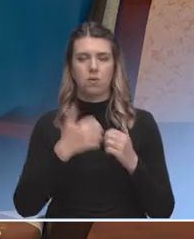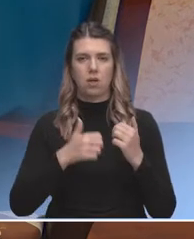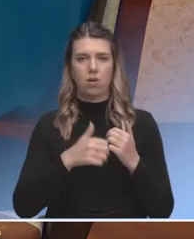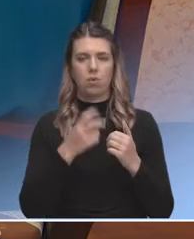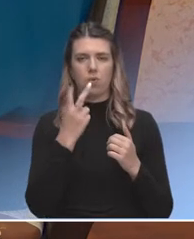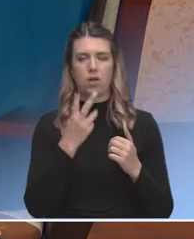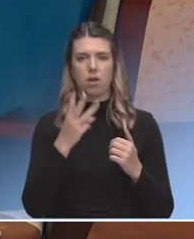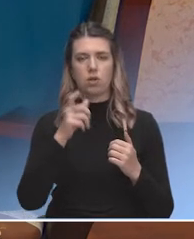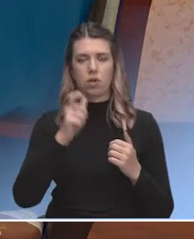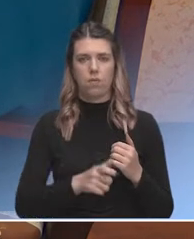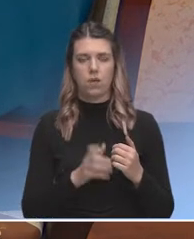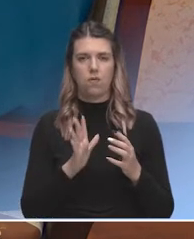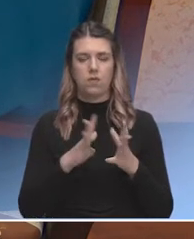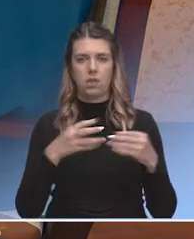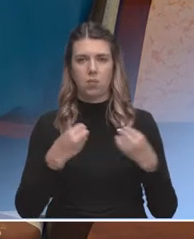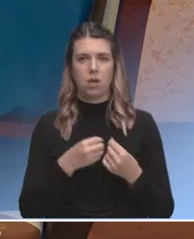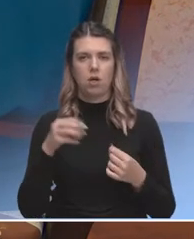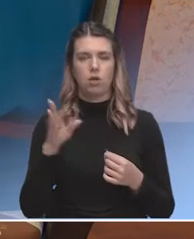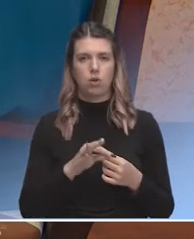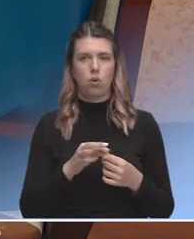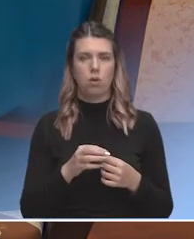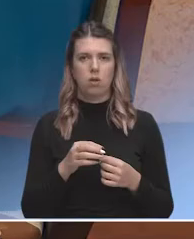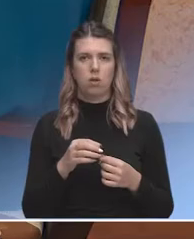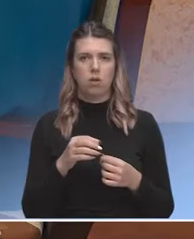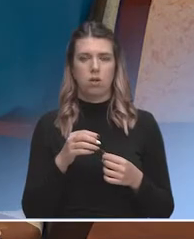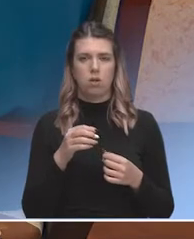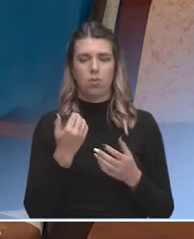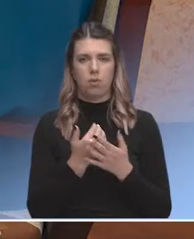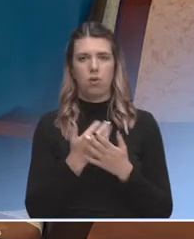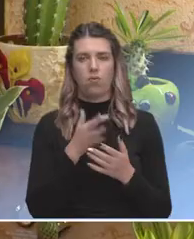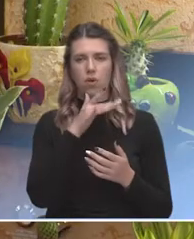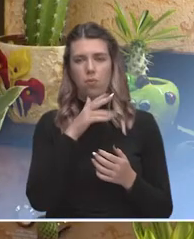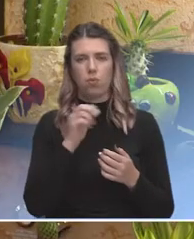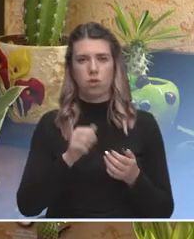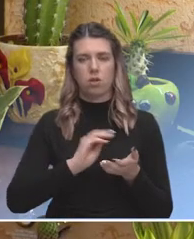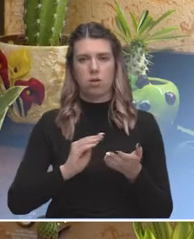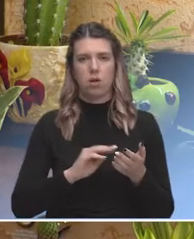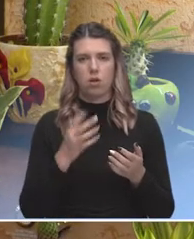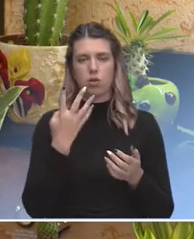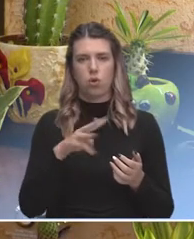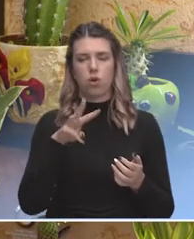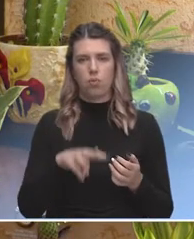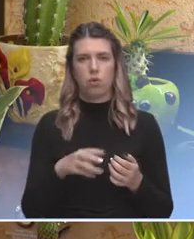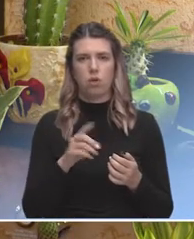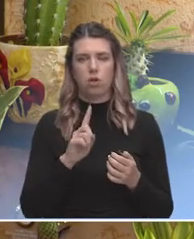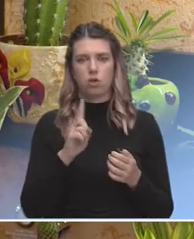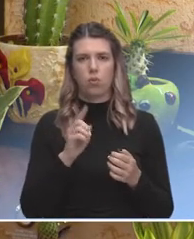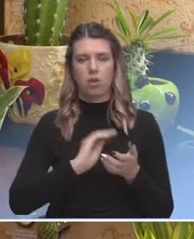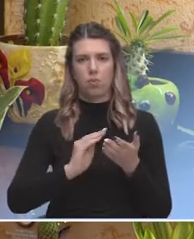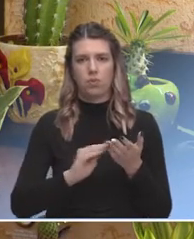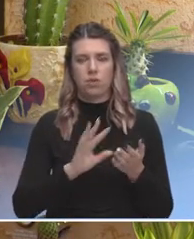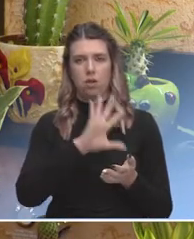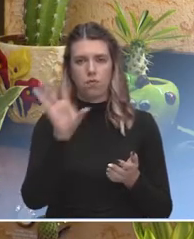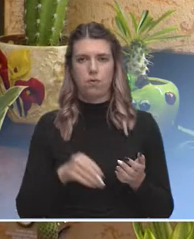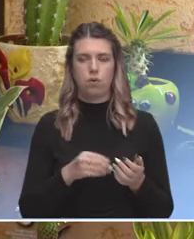то есть в среднем 2-3 человека, то потратится времени, может быть, в пределах 40 минут, чтобы